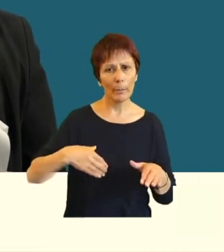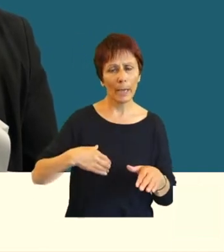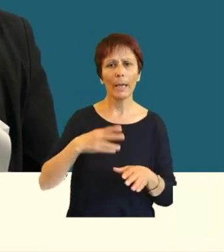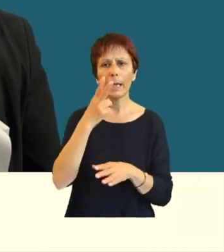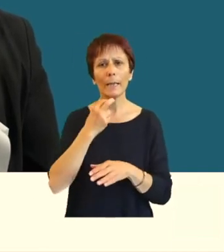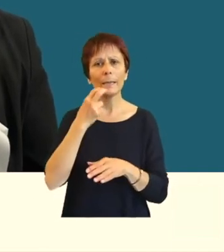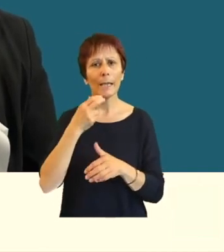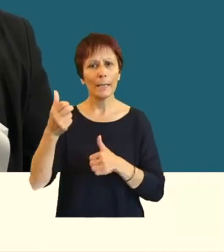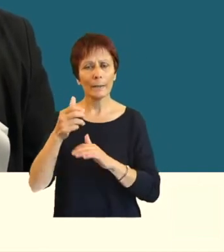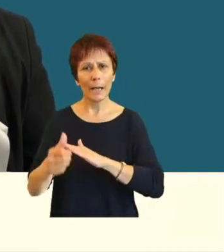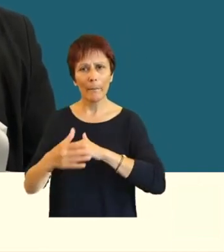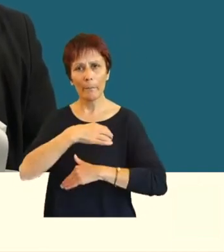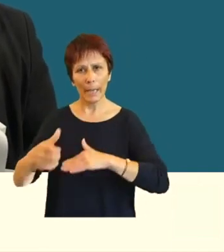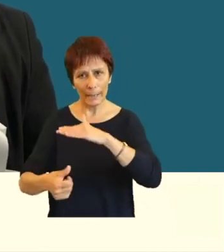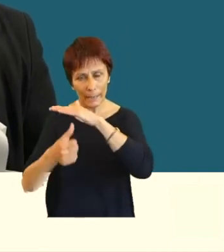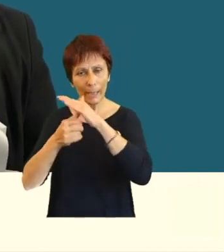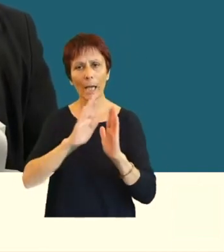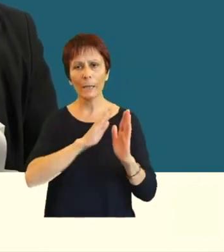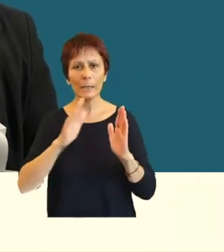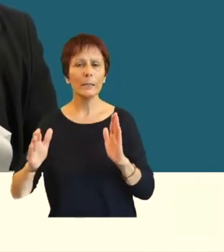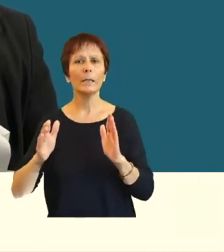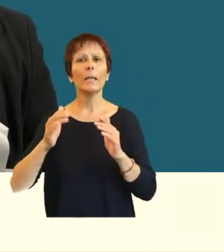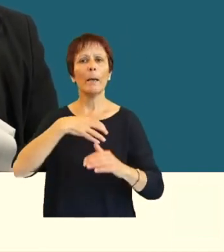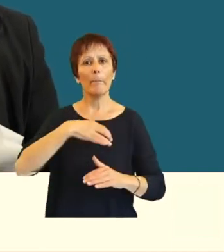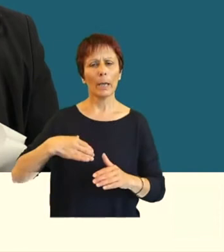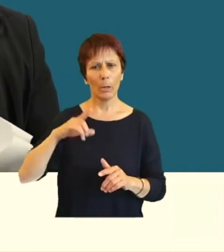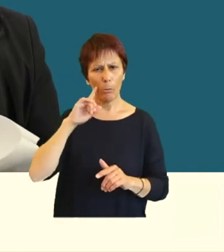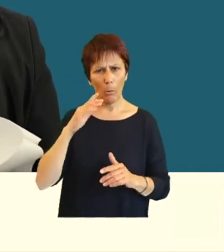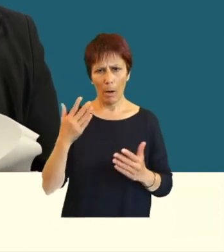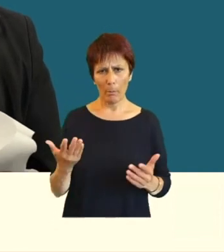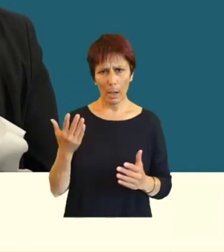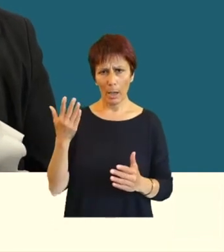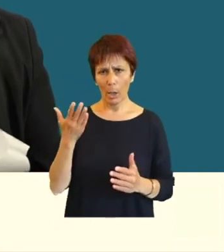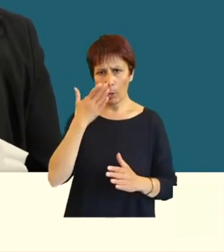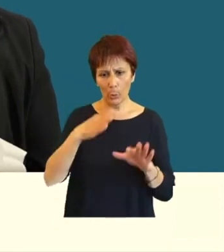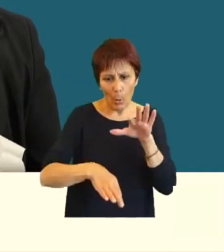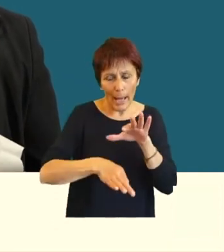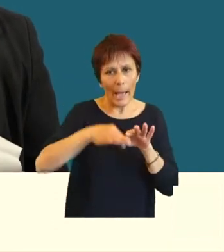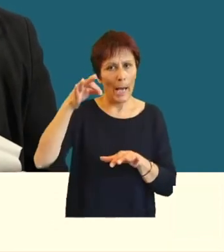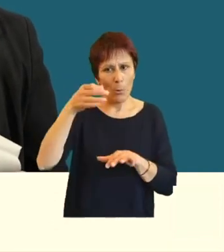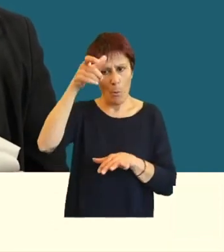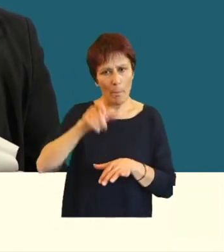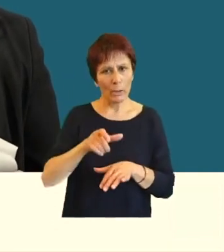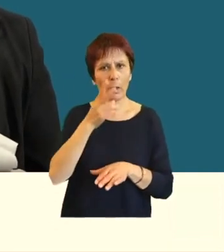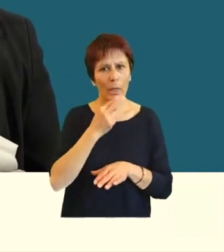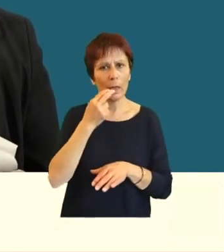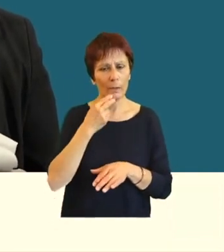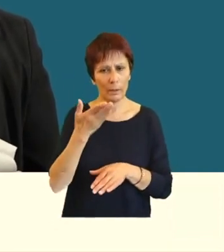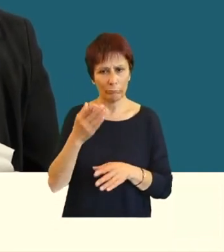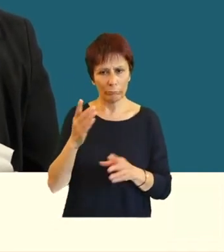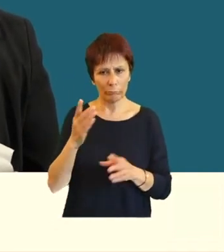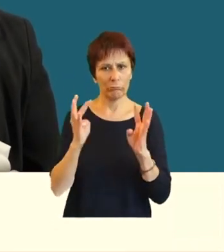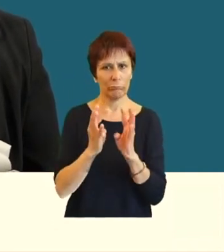centrale et des archives municipales. Pourquoi ne pas intégrer explicitement les élus à l'état civil ? Il me semble pourtant que nous sommes